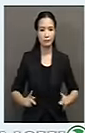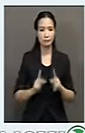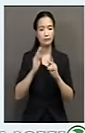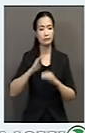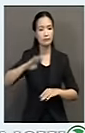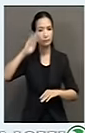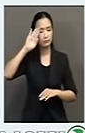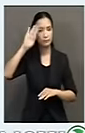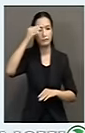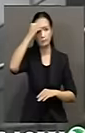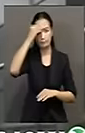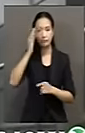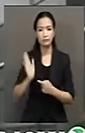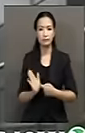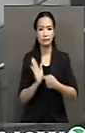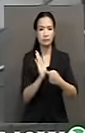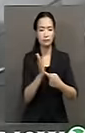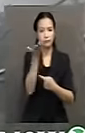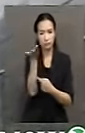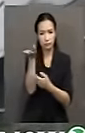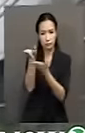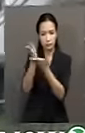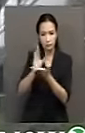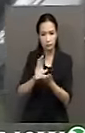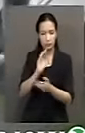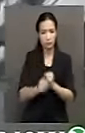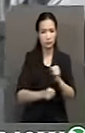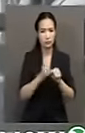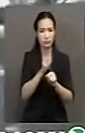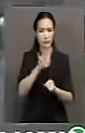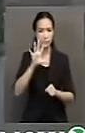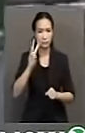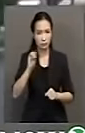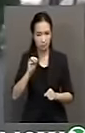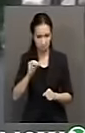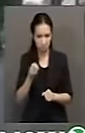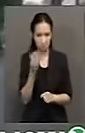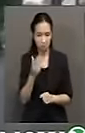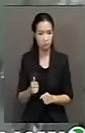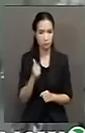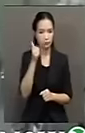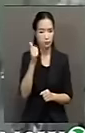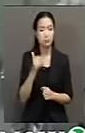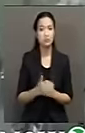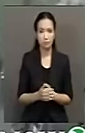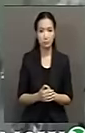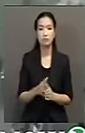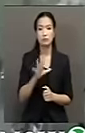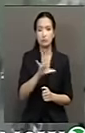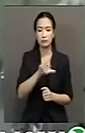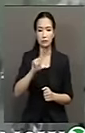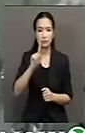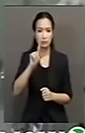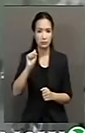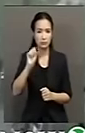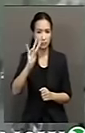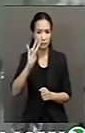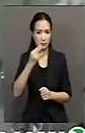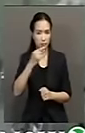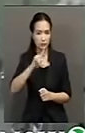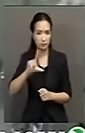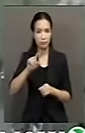ระทรวงกลาโหมญี่ปุ่นเสนอของงบรายจ่ายประจำปีงบประมาณ 2,560 สูงสุดเป็นประวัติการจำนวน 5,170,000 ล้าน